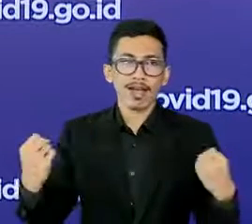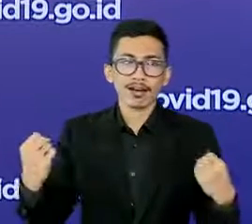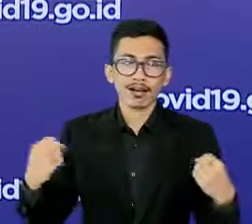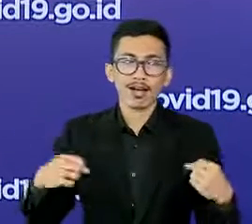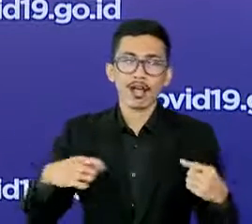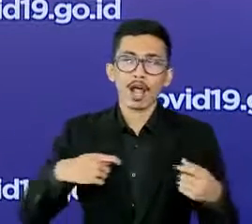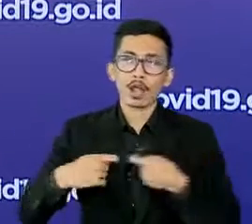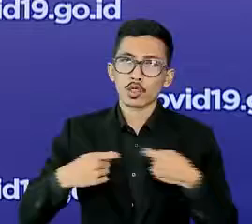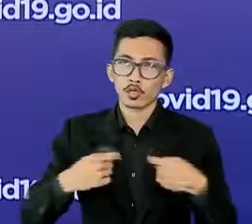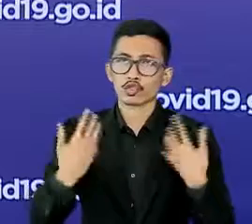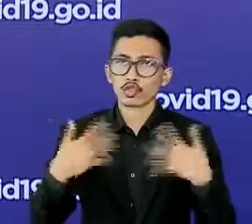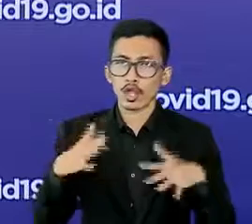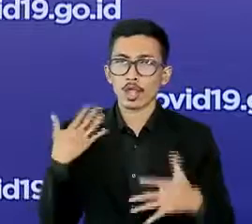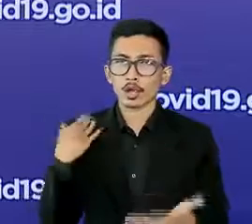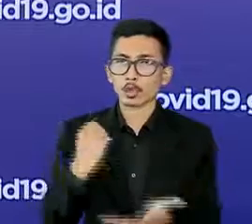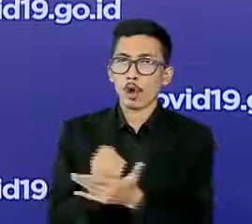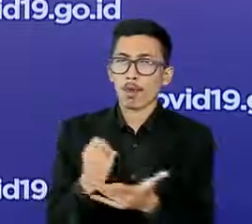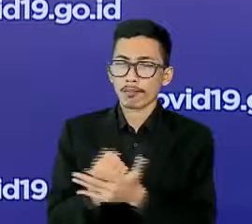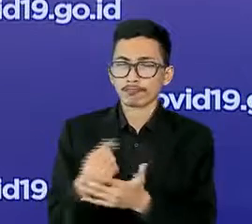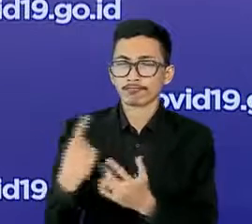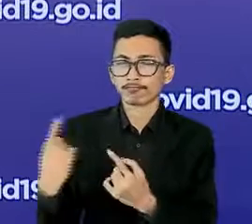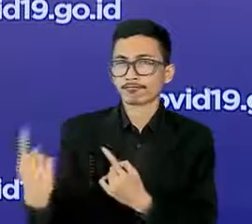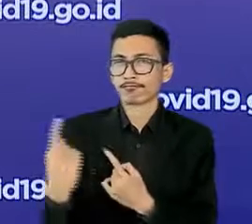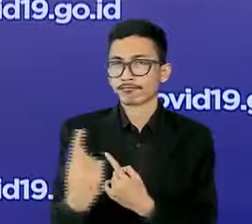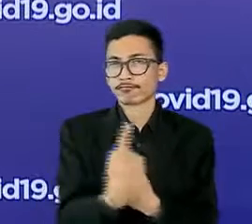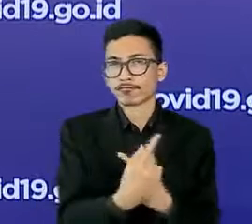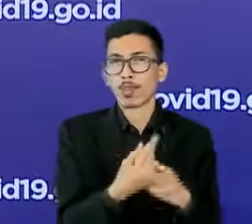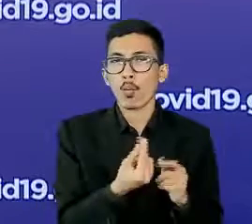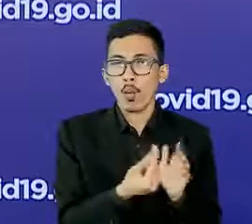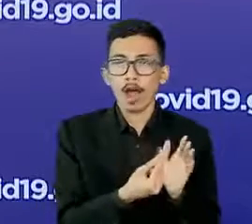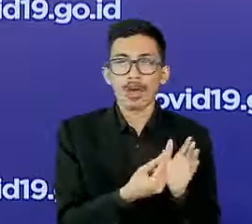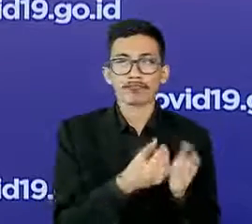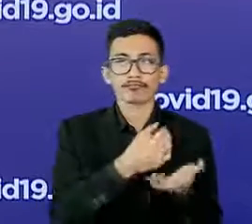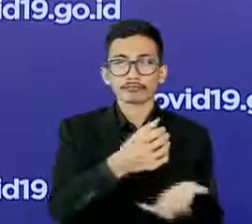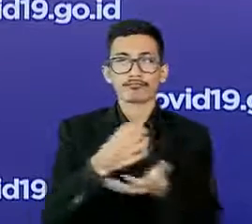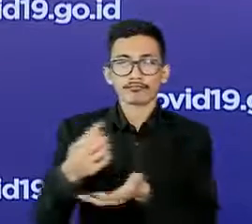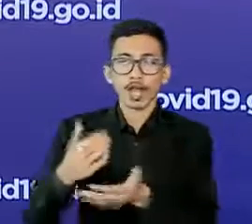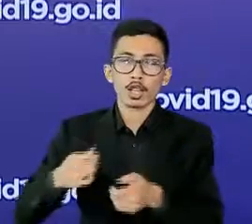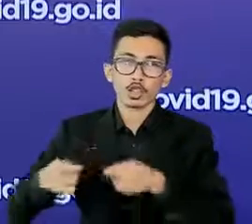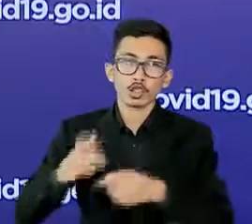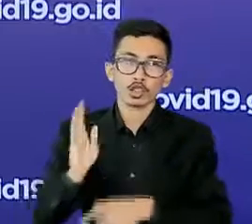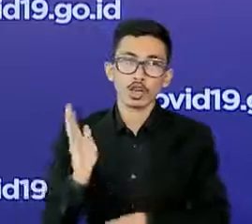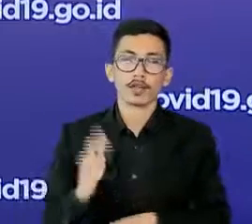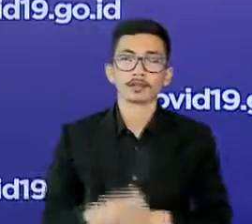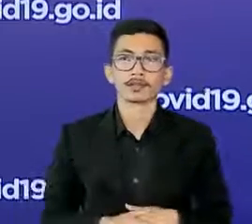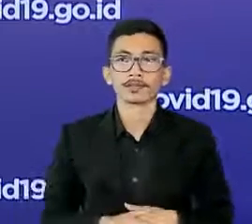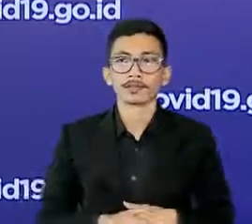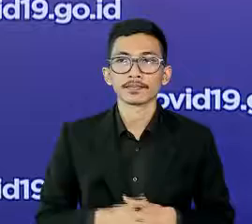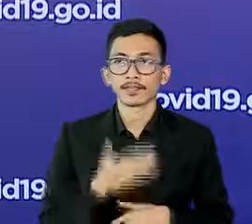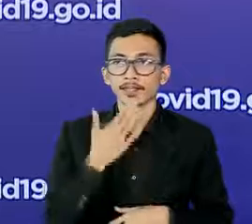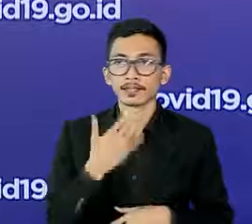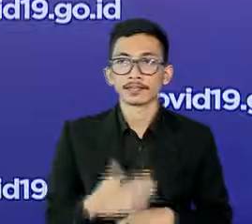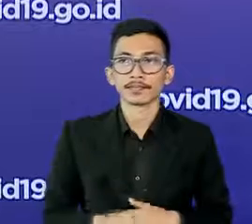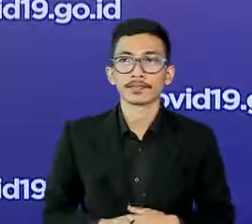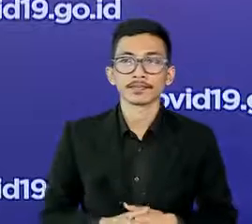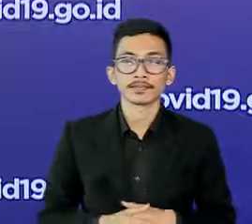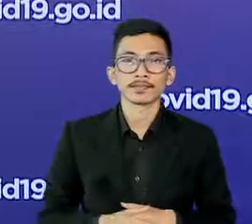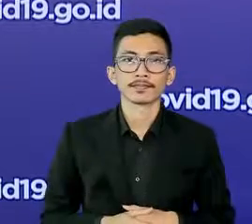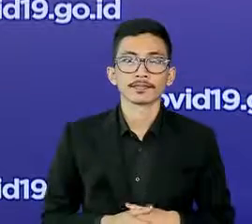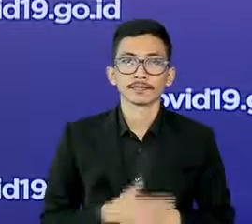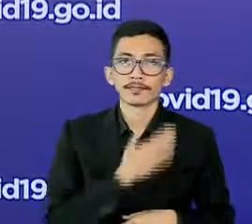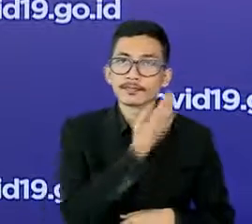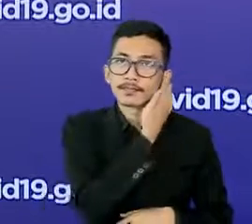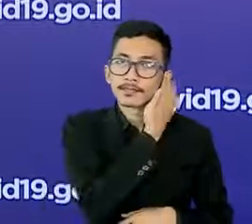diatur kewenangannya dalam penganggaran terima kasih Hai berikutnya pertanyaan untuk Panglima